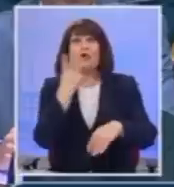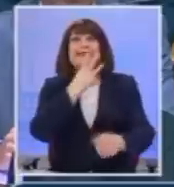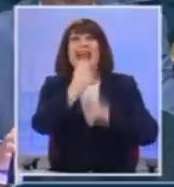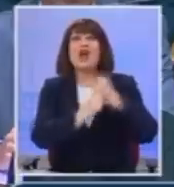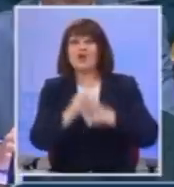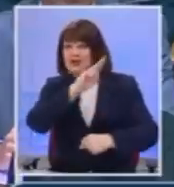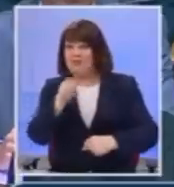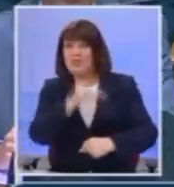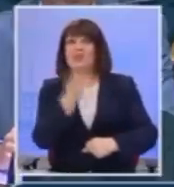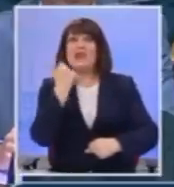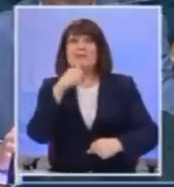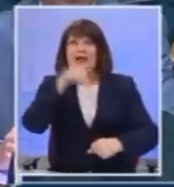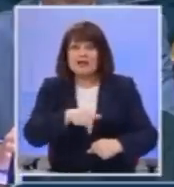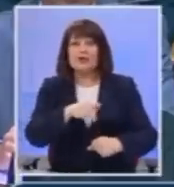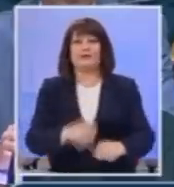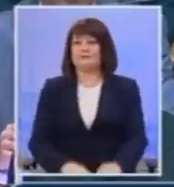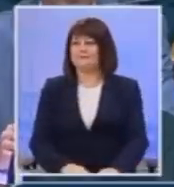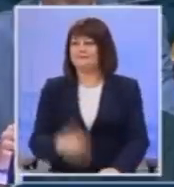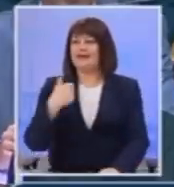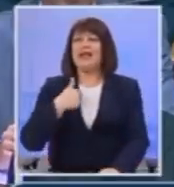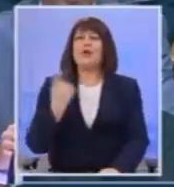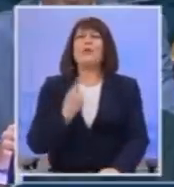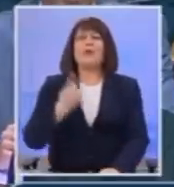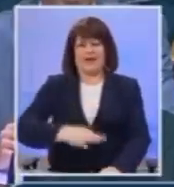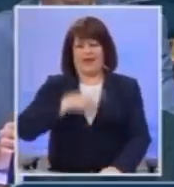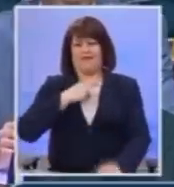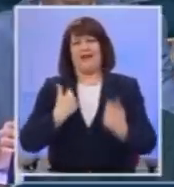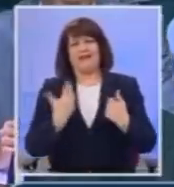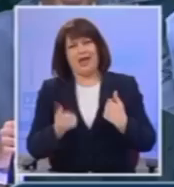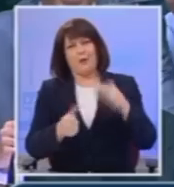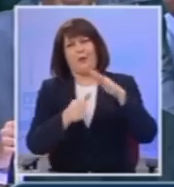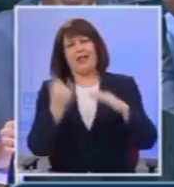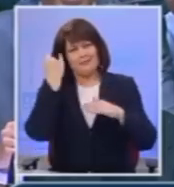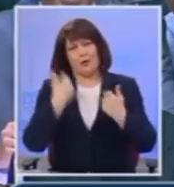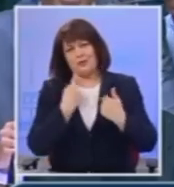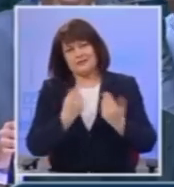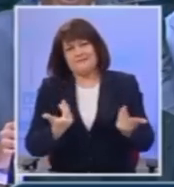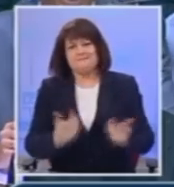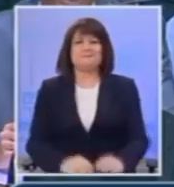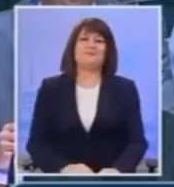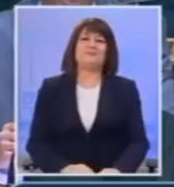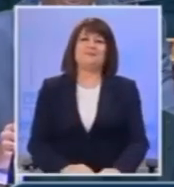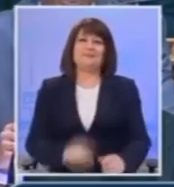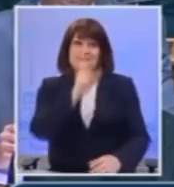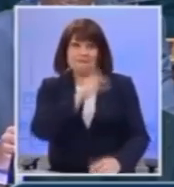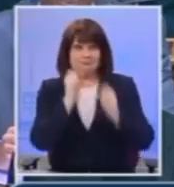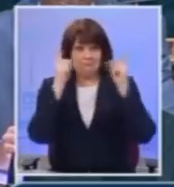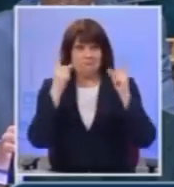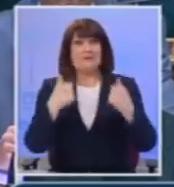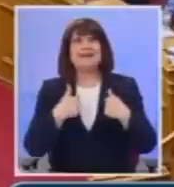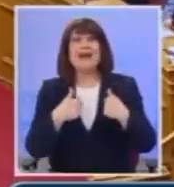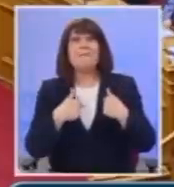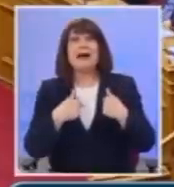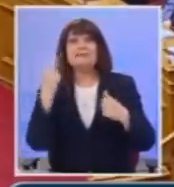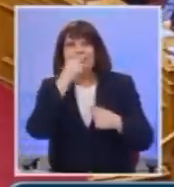3 χρόνια. Εγώ αδιαλείπτως φορώ κύριε Πρόεδρε, ορίστε. Ναι. Δεν είναι έκπληξη για εσάς, θα ήταν έκπληξη για εμάς όμως,